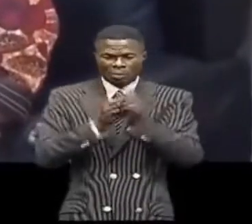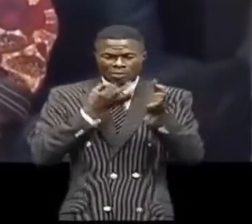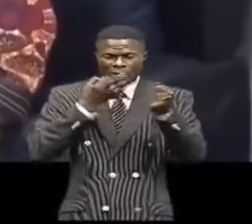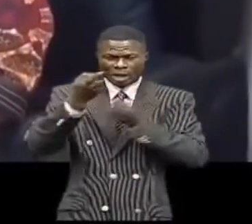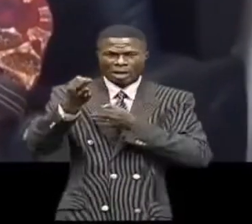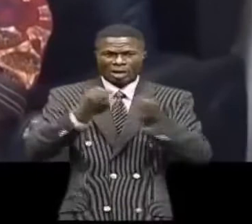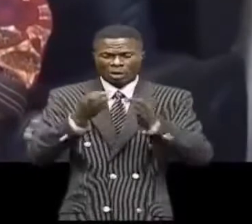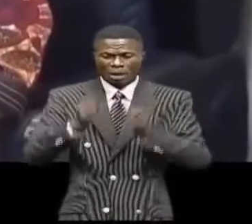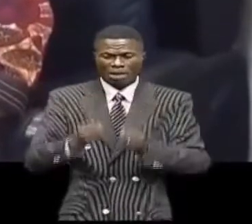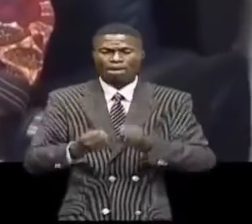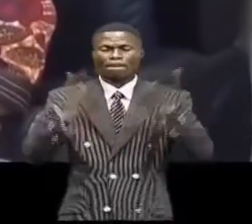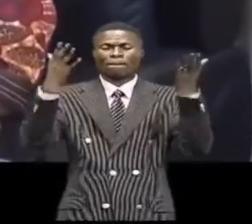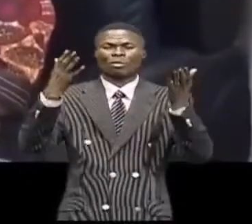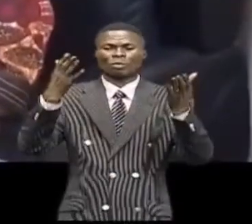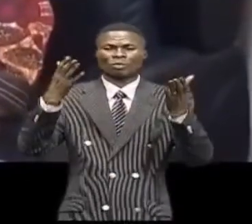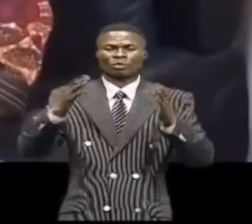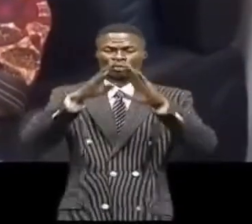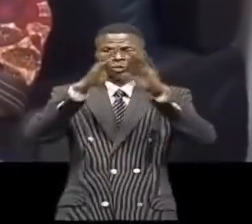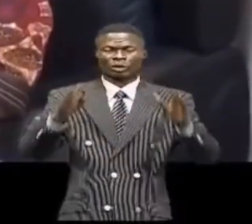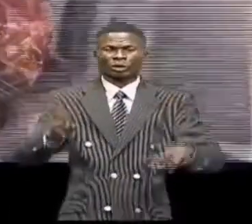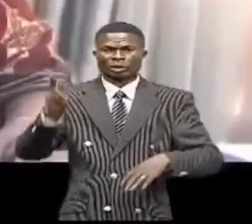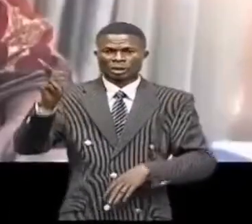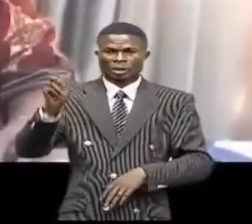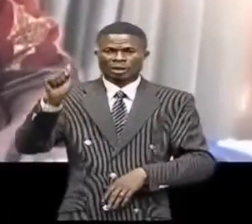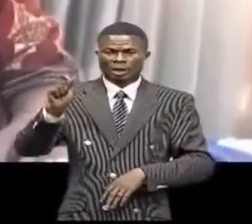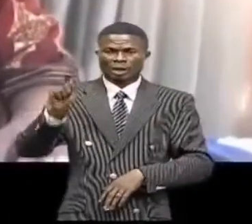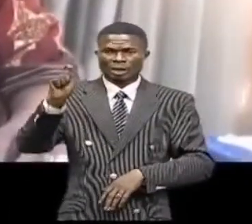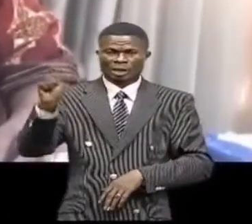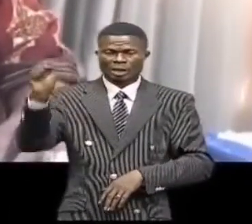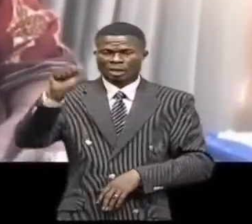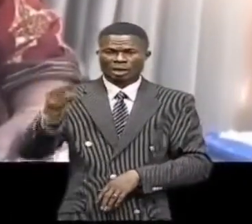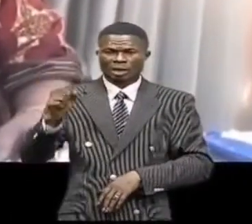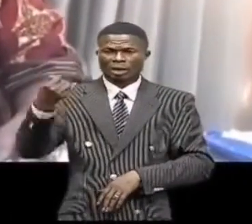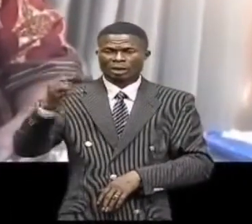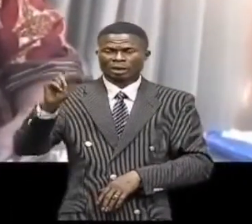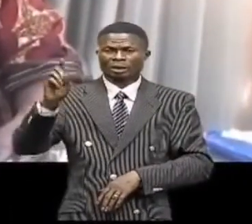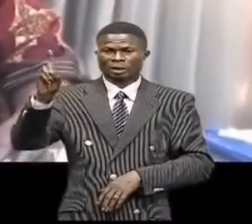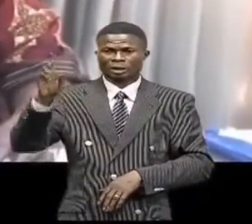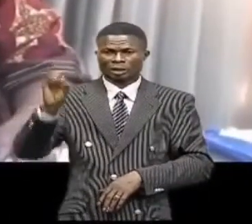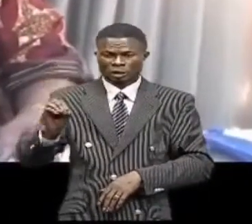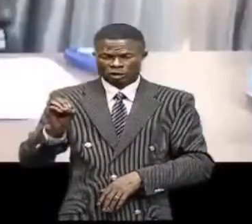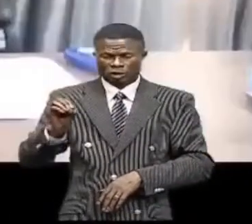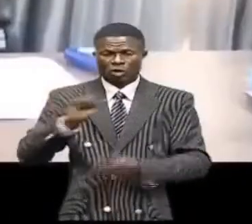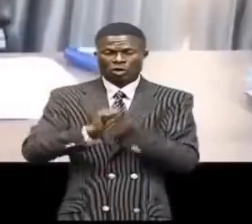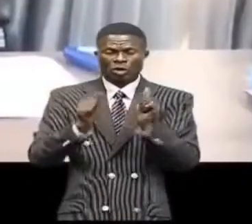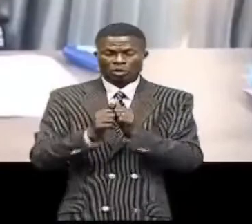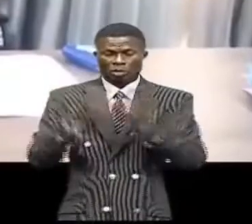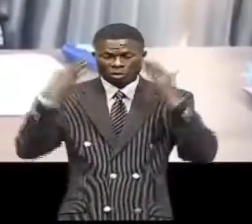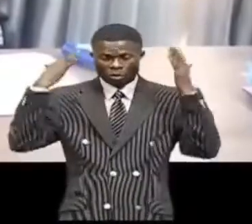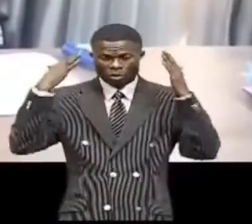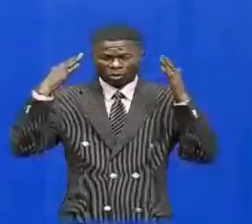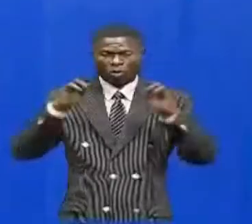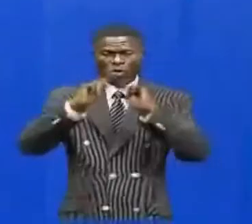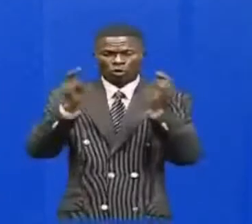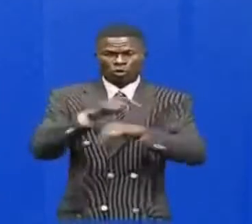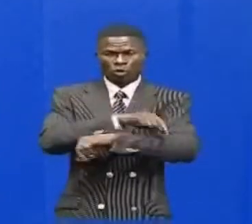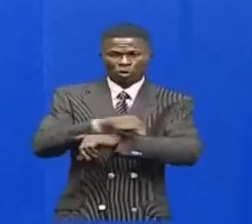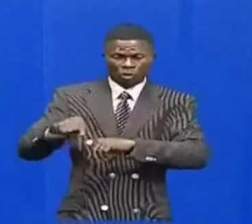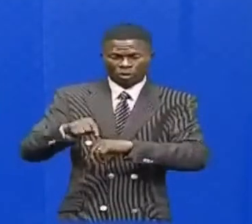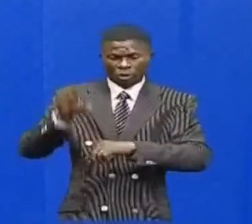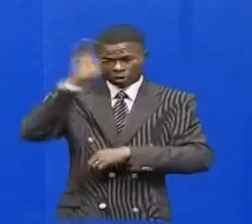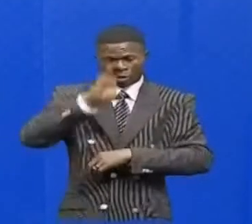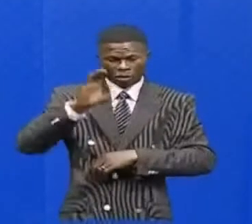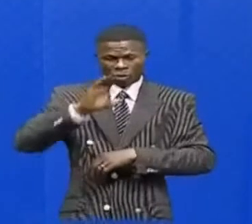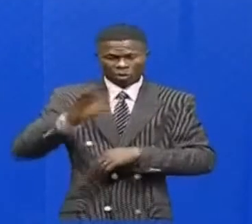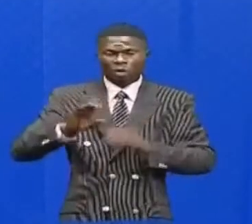de l'explosion au camp Katindo, au sujet de laquelle un suivi méticulé est organisé par son ministère en vue de faire